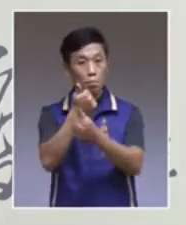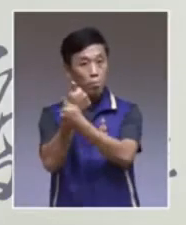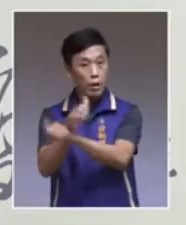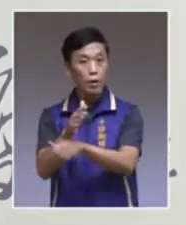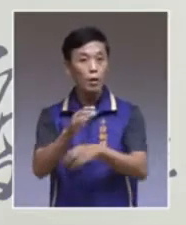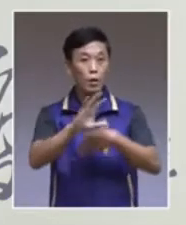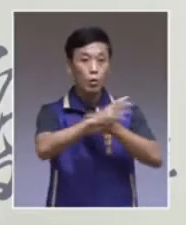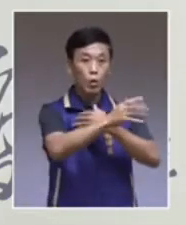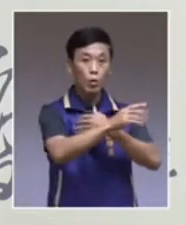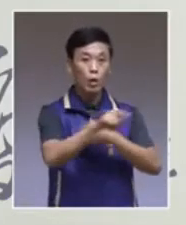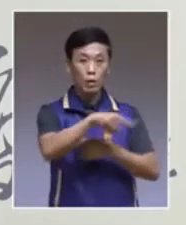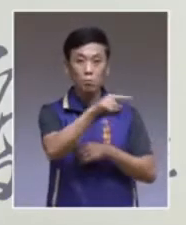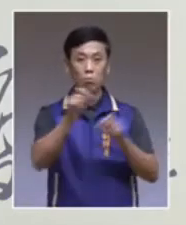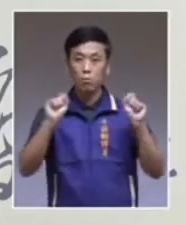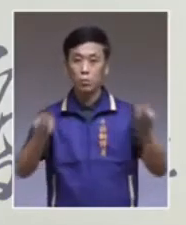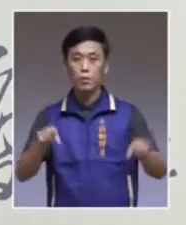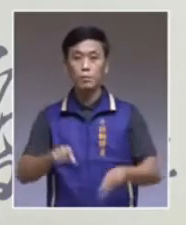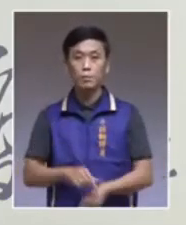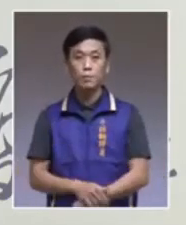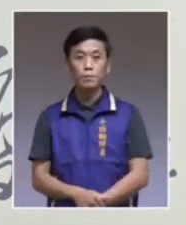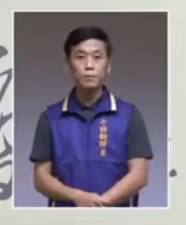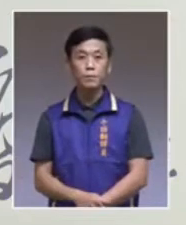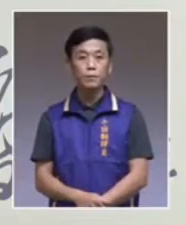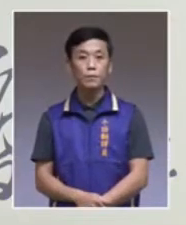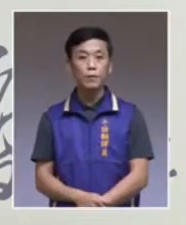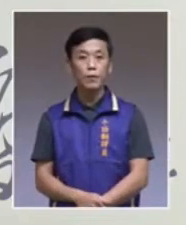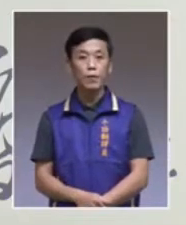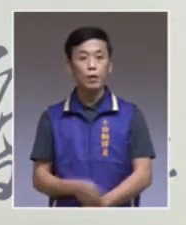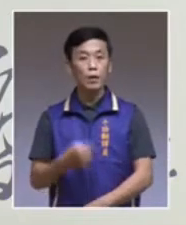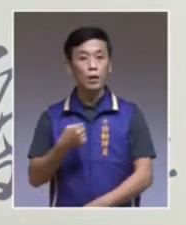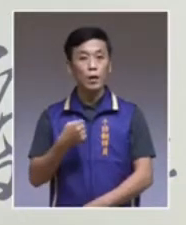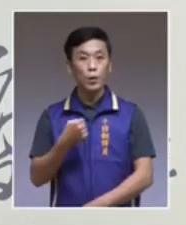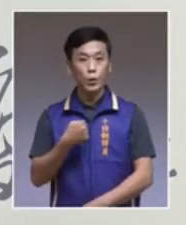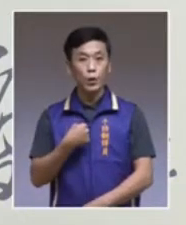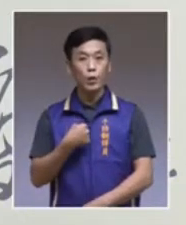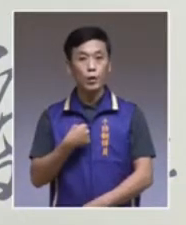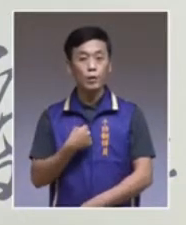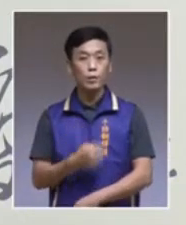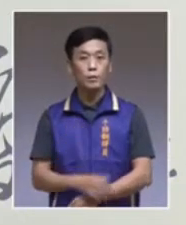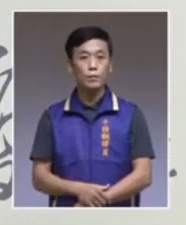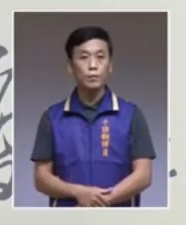国外毕竟还是不同，我也不是说